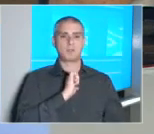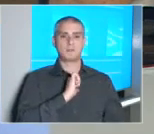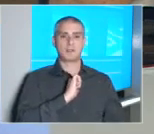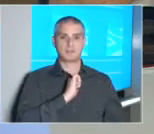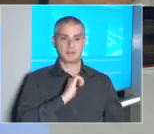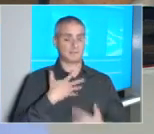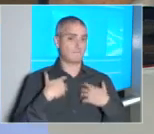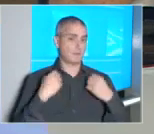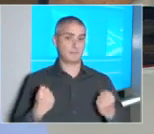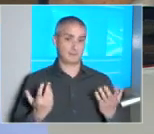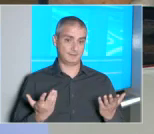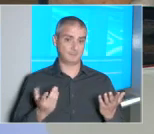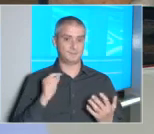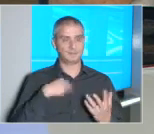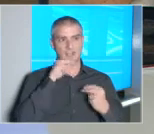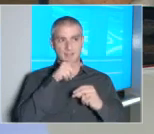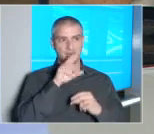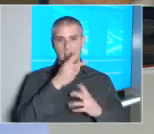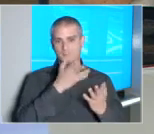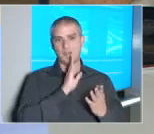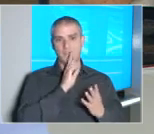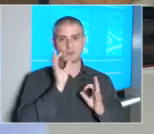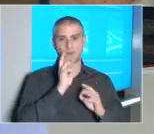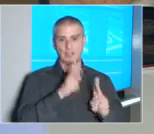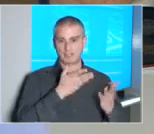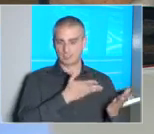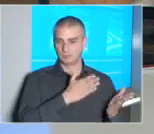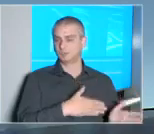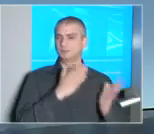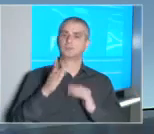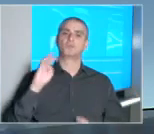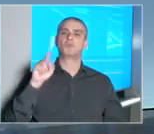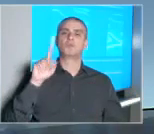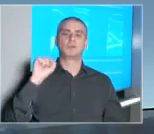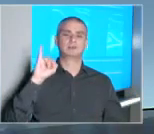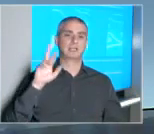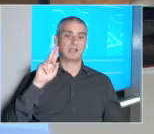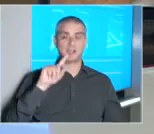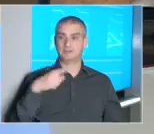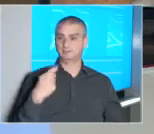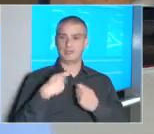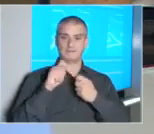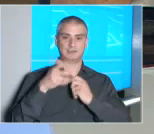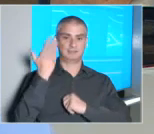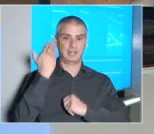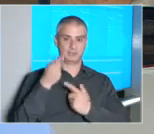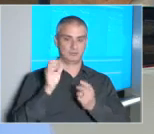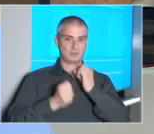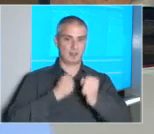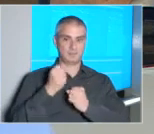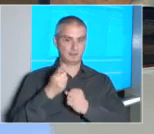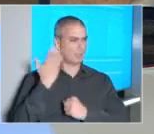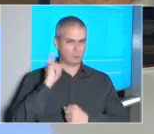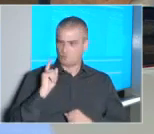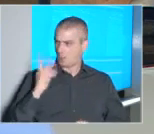מעניין ובריא, אבל נעסוק גם בחולאים שעדיין קיימים. ומוסי רז, מוסי רז, חבר הכנסת לשעבר ממרץ,